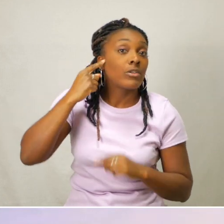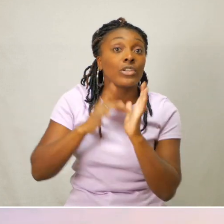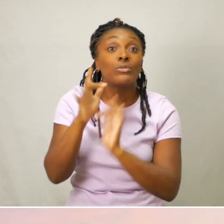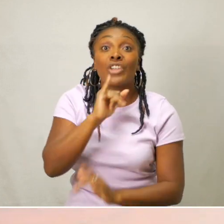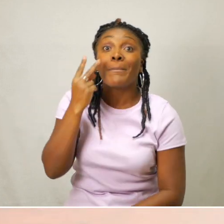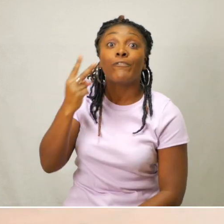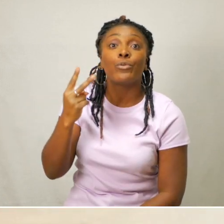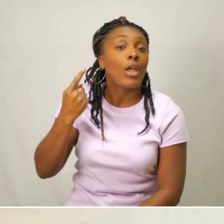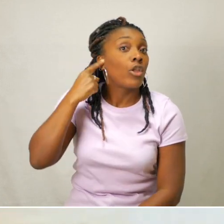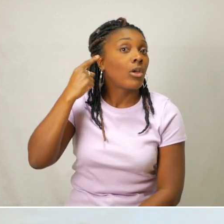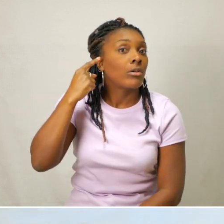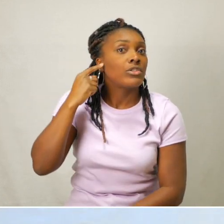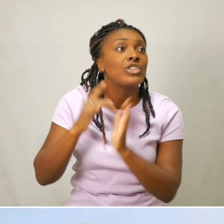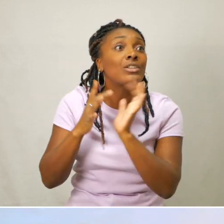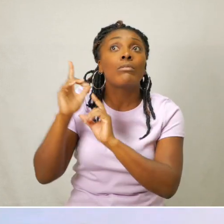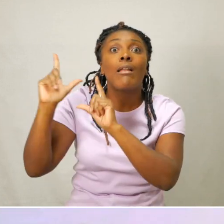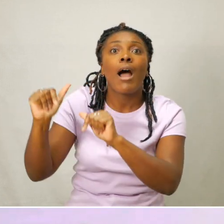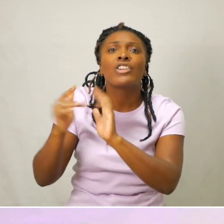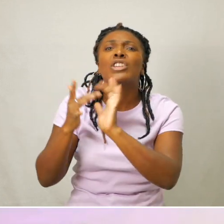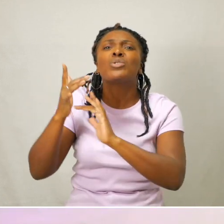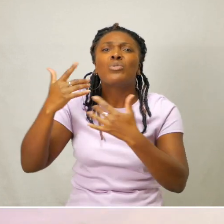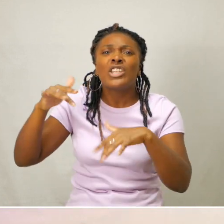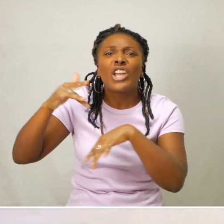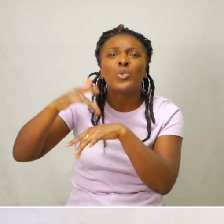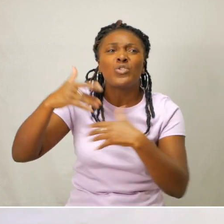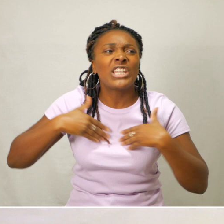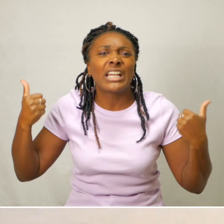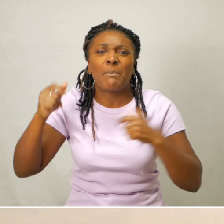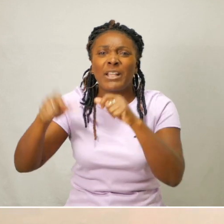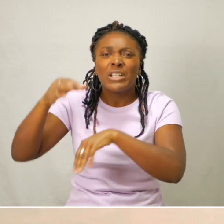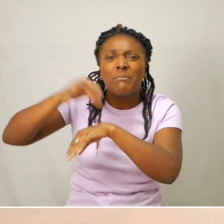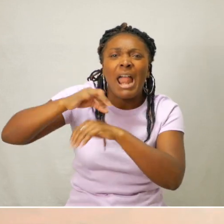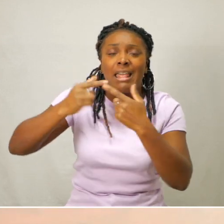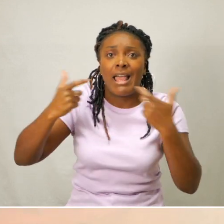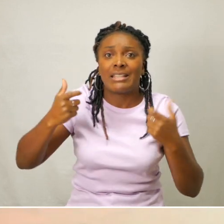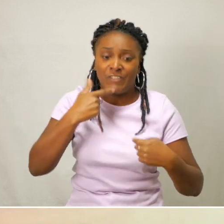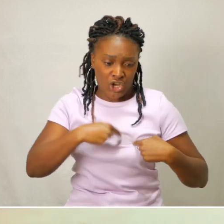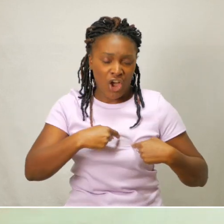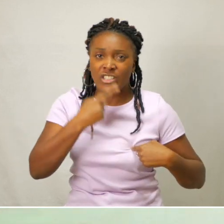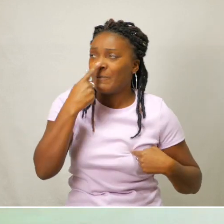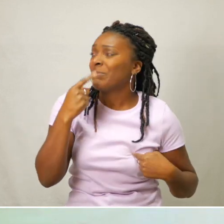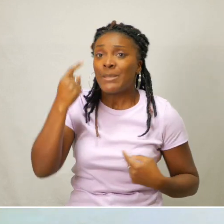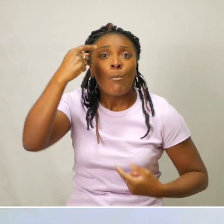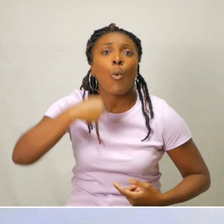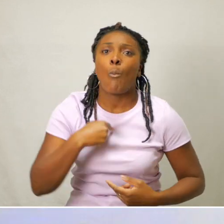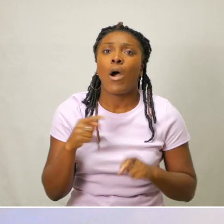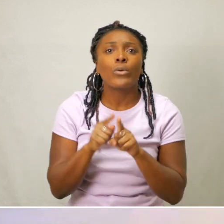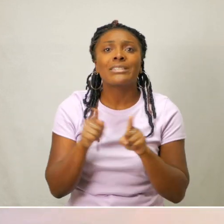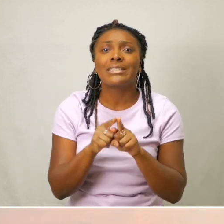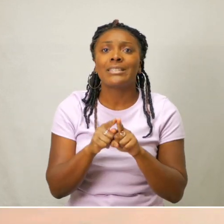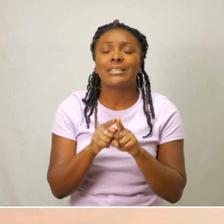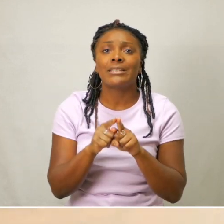jamais vu. Mais il a entendu parler de Jésus comme quoi Jésus guérissait les malades. Et dans son cœur, il a dit « ça c'est pour moi ». Il a entendu